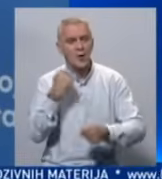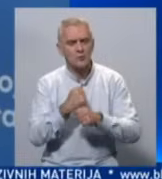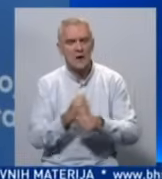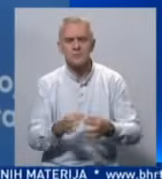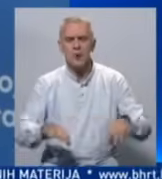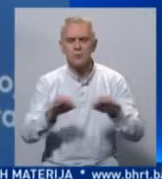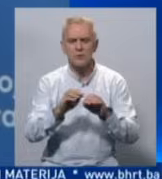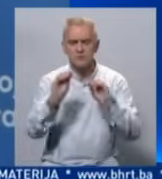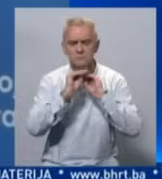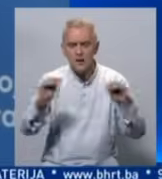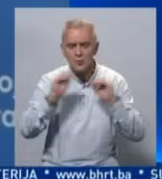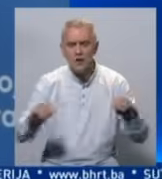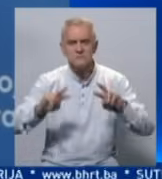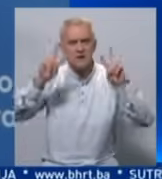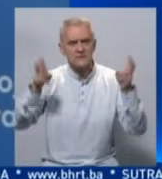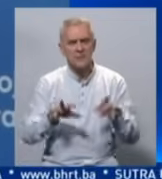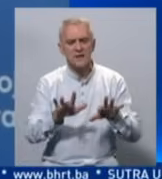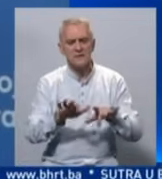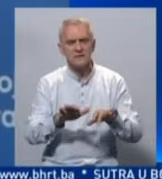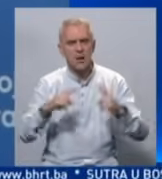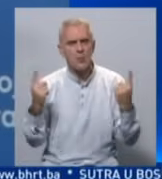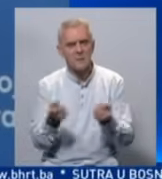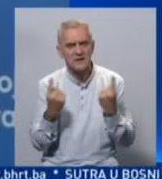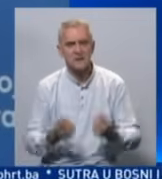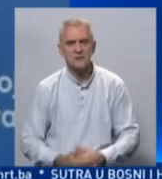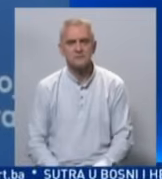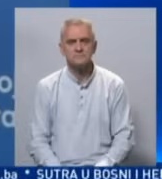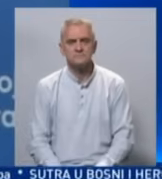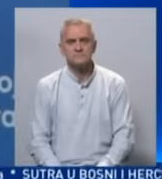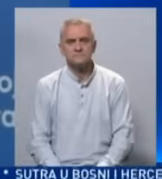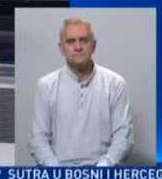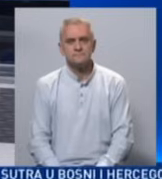projekte edukacije na temu digitalnog marketinga.